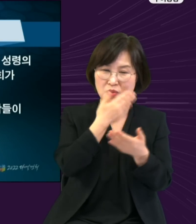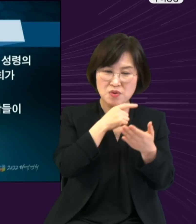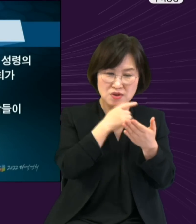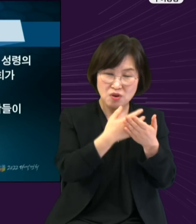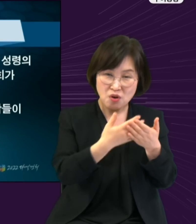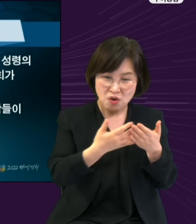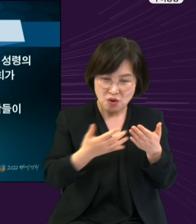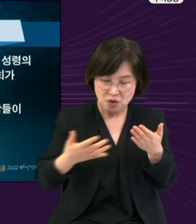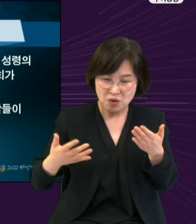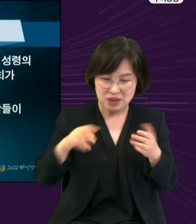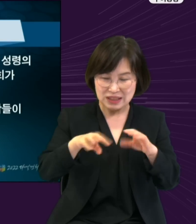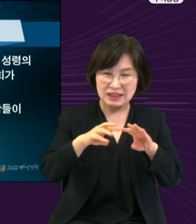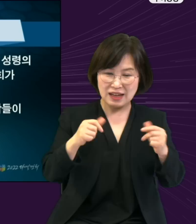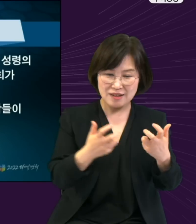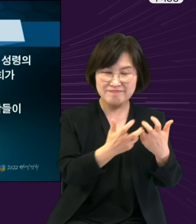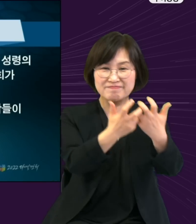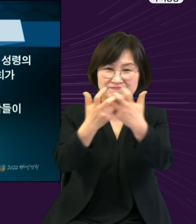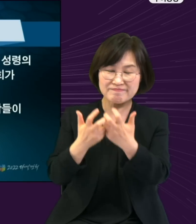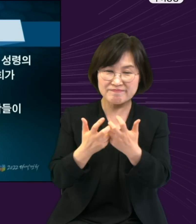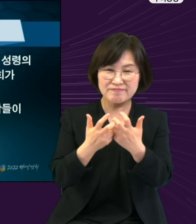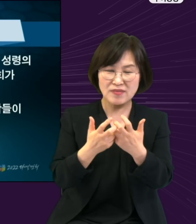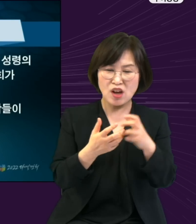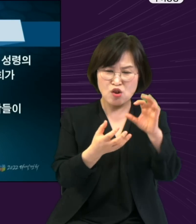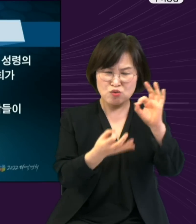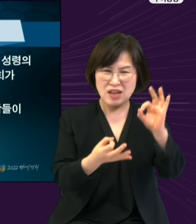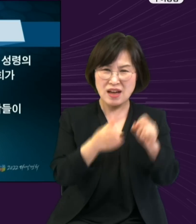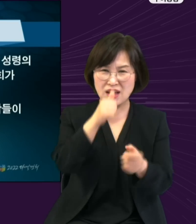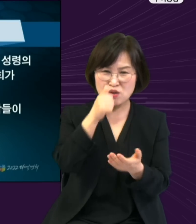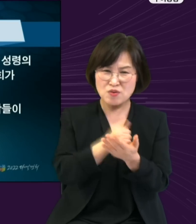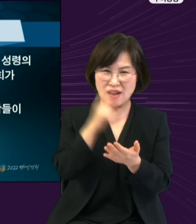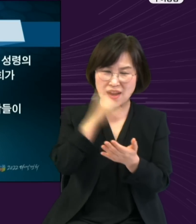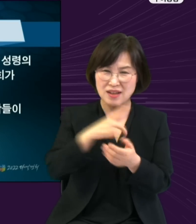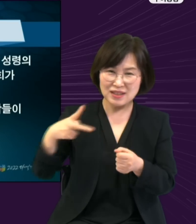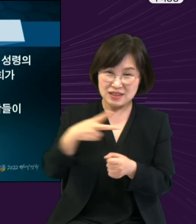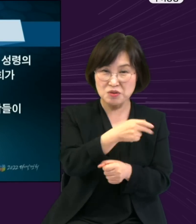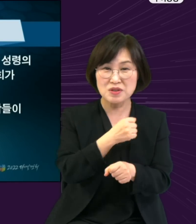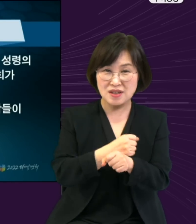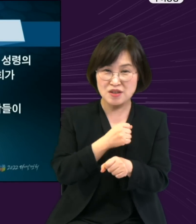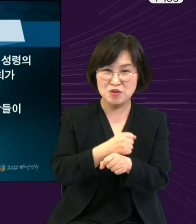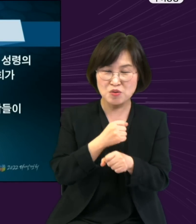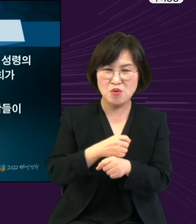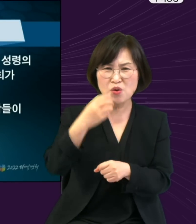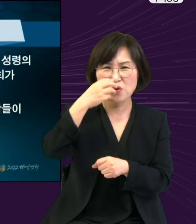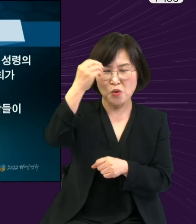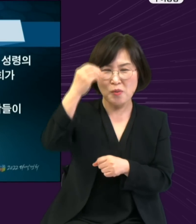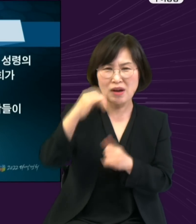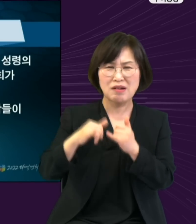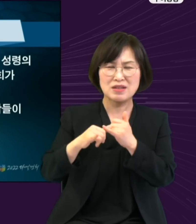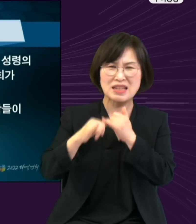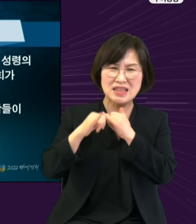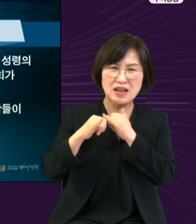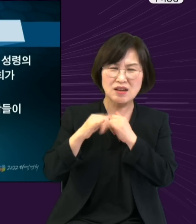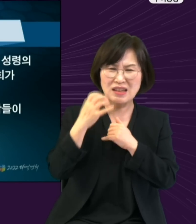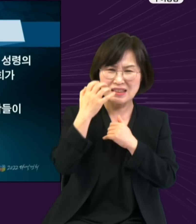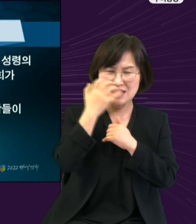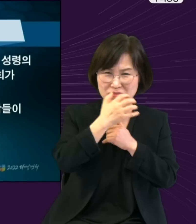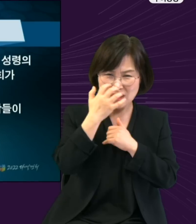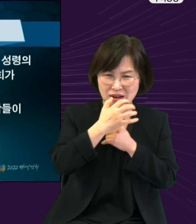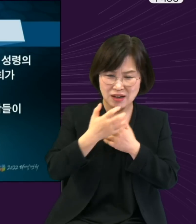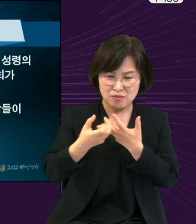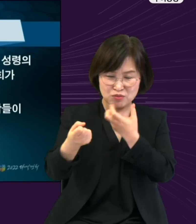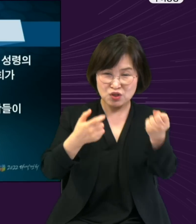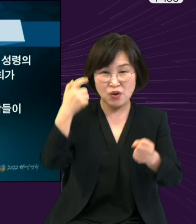땅을 덮어주셔서 우상숭배의 죄악들이 끊어지게 하시고 교만과 자살과 음란과 분열의